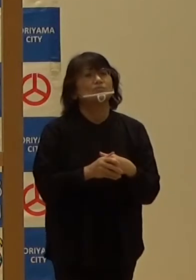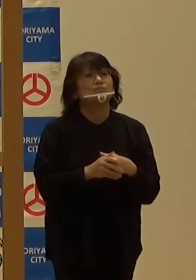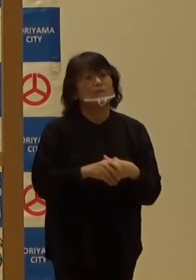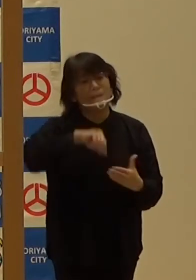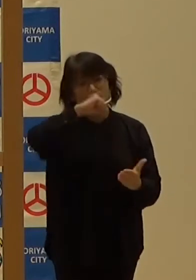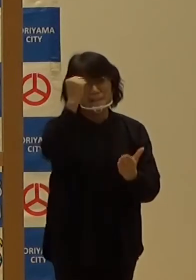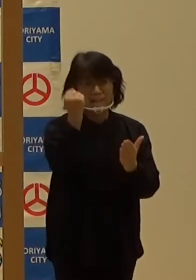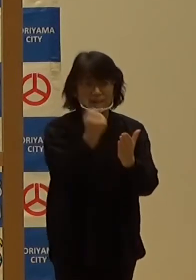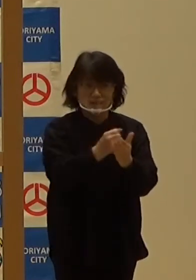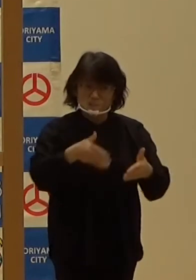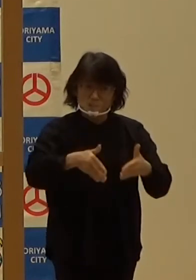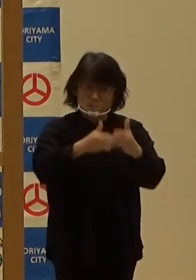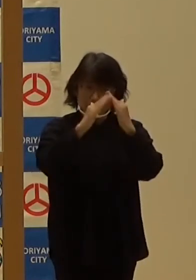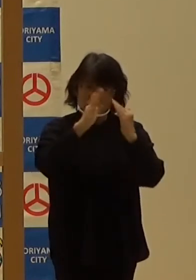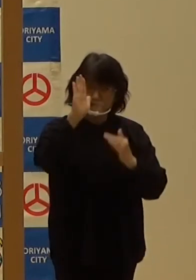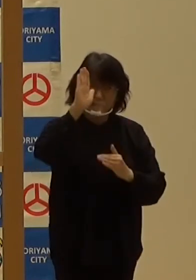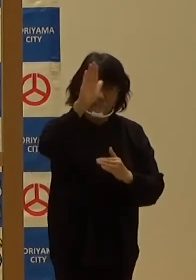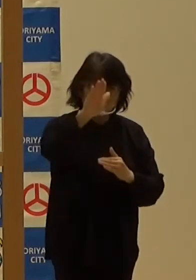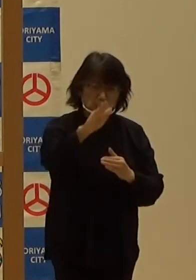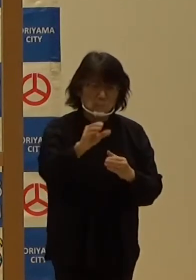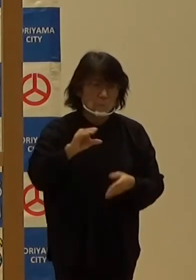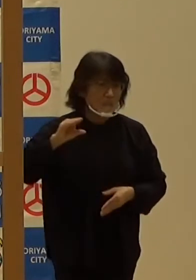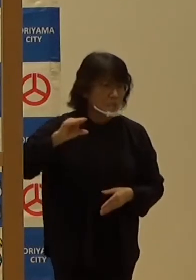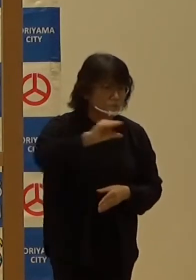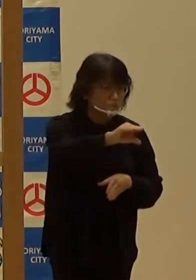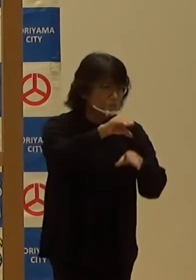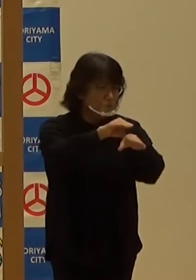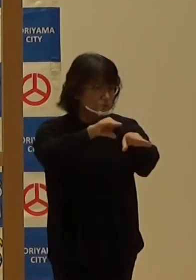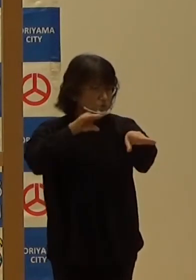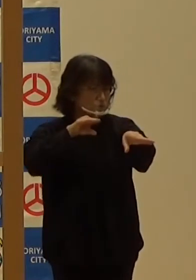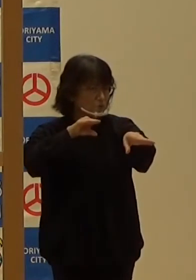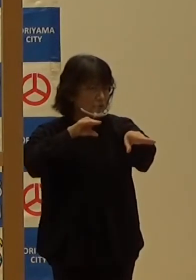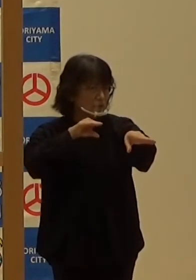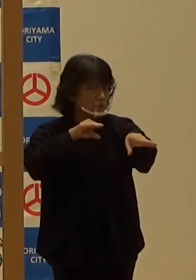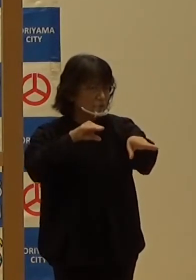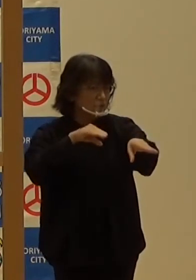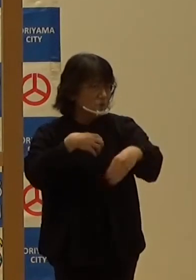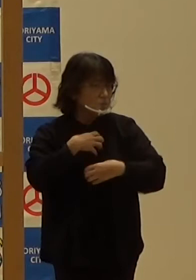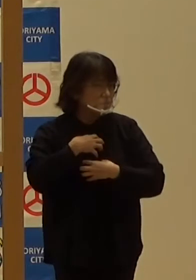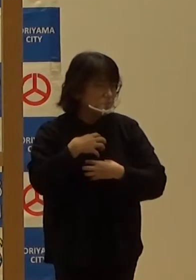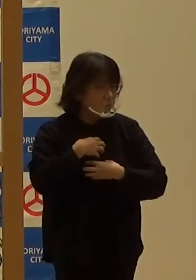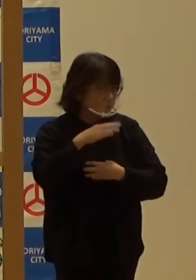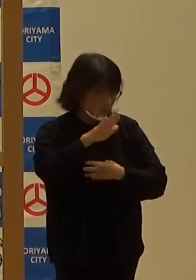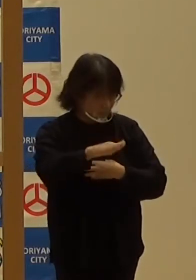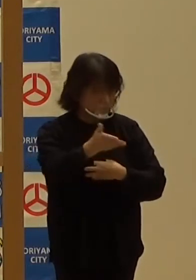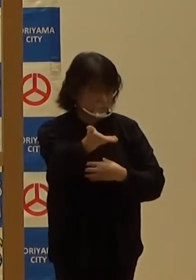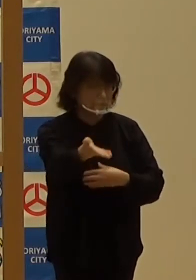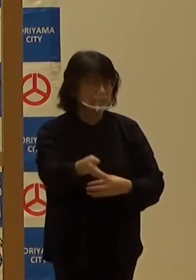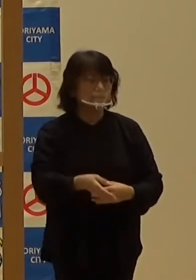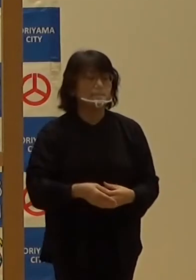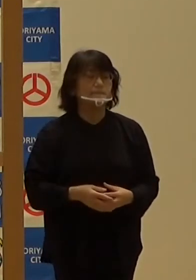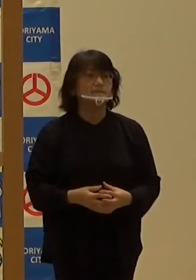のその交通渋滞の懸念とか、そのあたりはどういうふうに考えていますでしょう